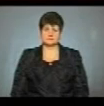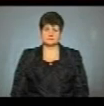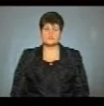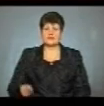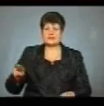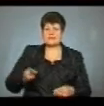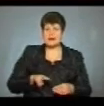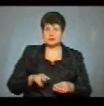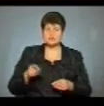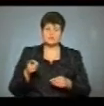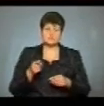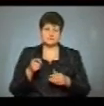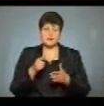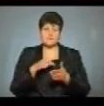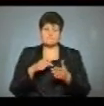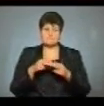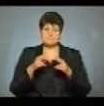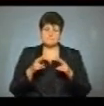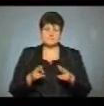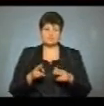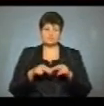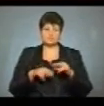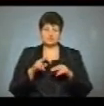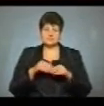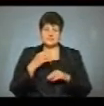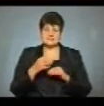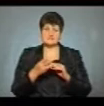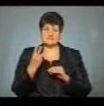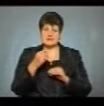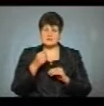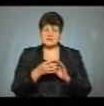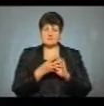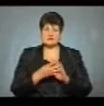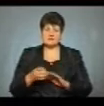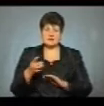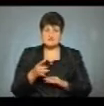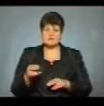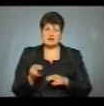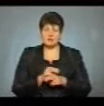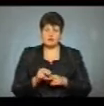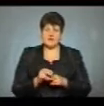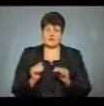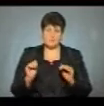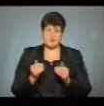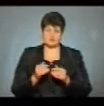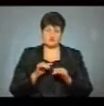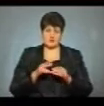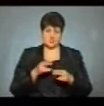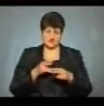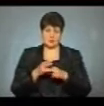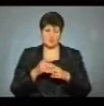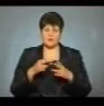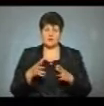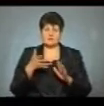Директор Тернопільмостобуду Юрій Левкович повідомив, що за 3 місяці 9 разів ремонтували обмежувач руху. На це витратили понад 200